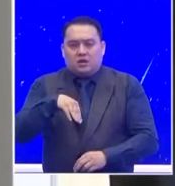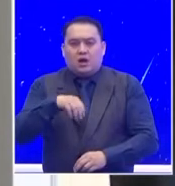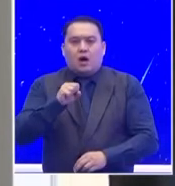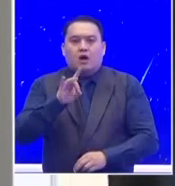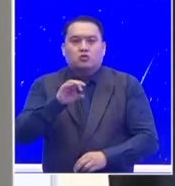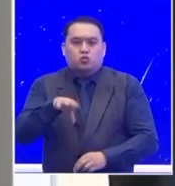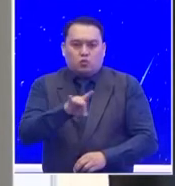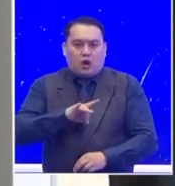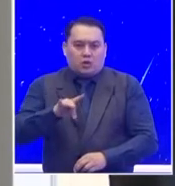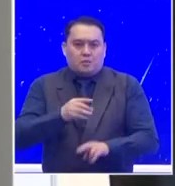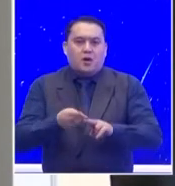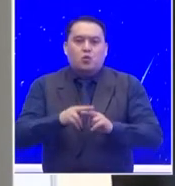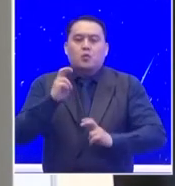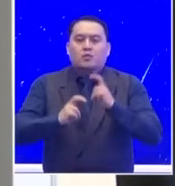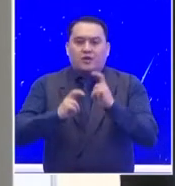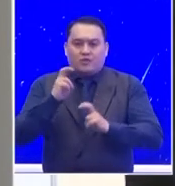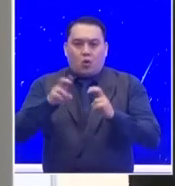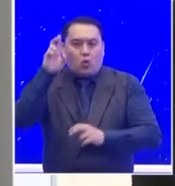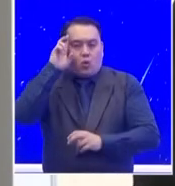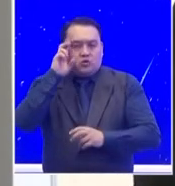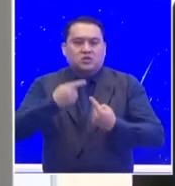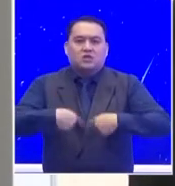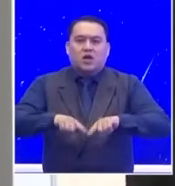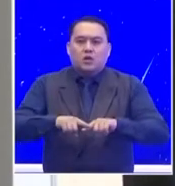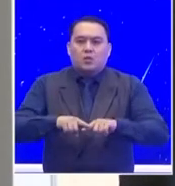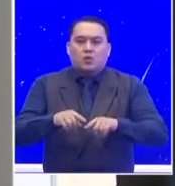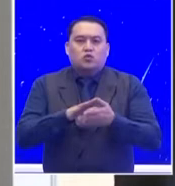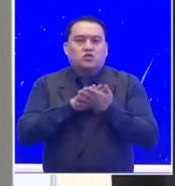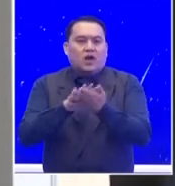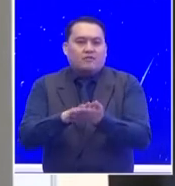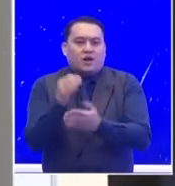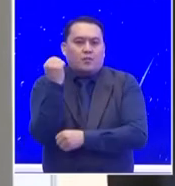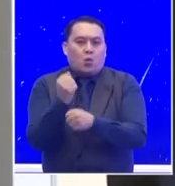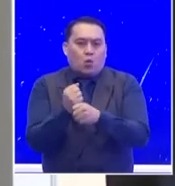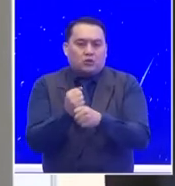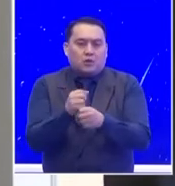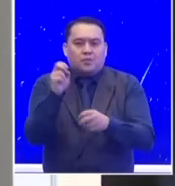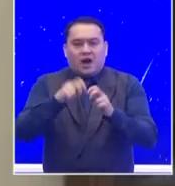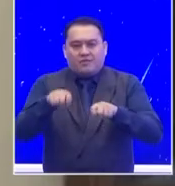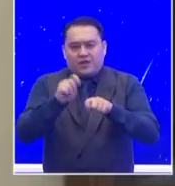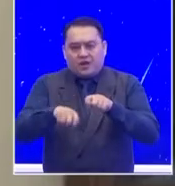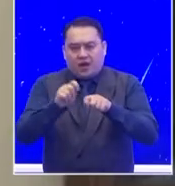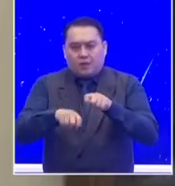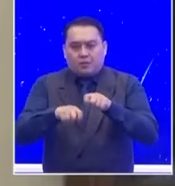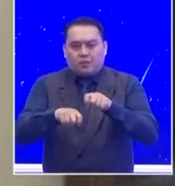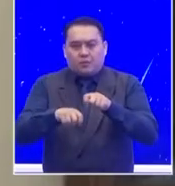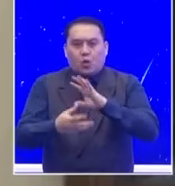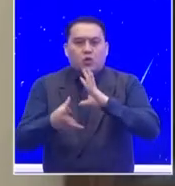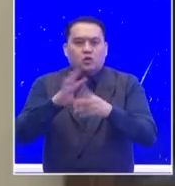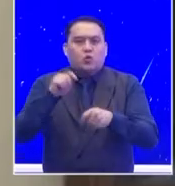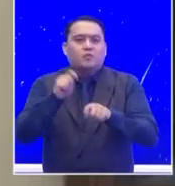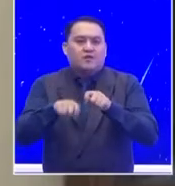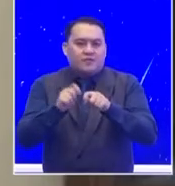Аксуйском районе. По данному предприятию госинспекторам по заявлению работников назначена проверка. По итогам